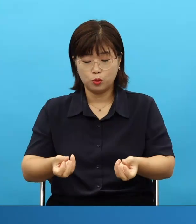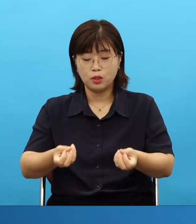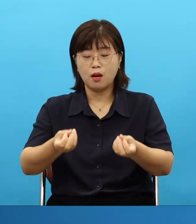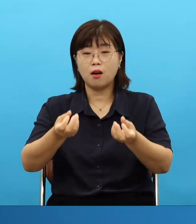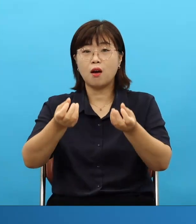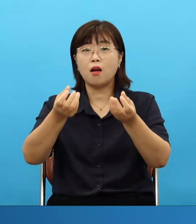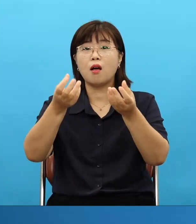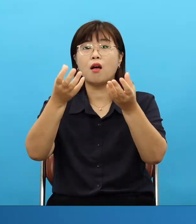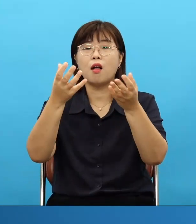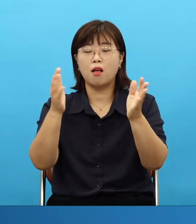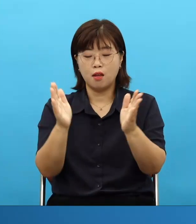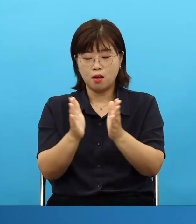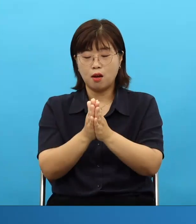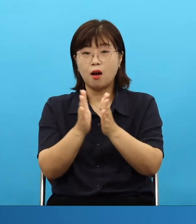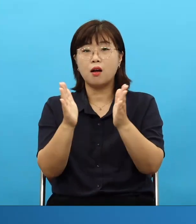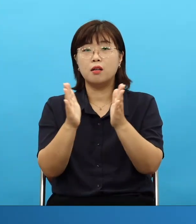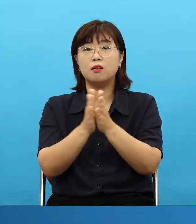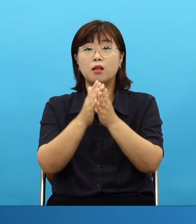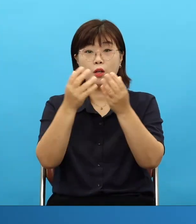할렐루야